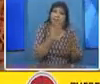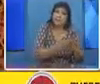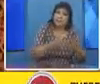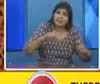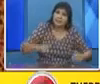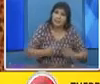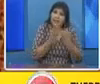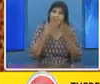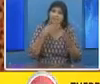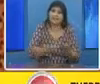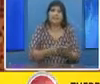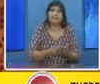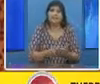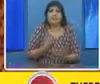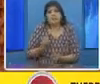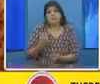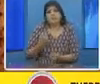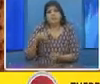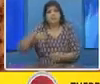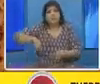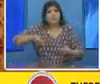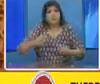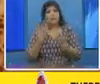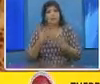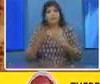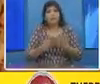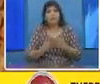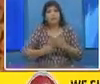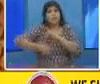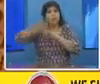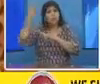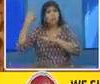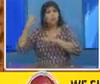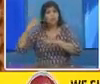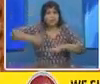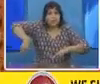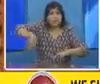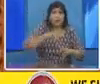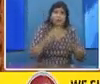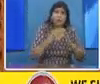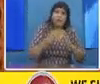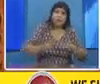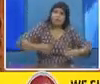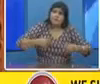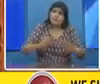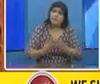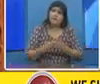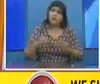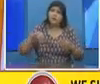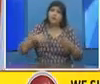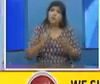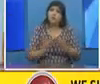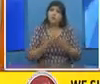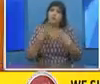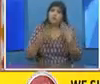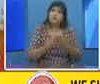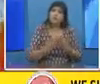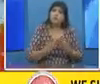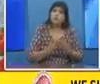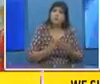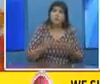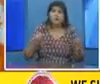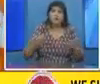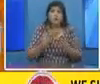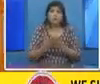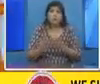मजबूत अवसर है। हम भारत के पारंपरिक इंडोर गेम्स को नए और प्रस्तुत